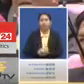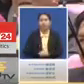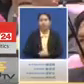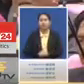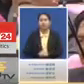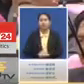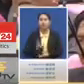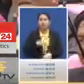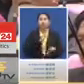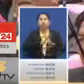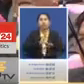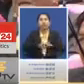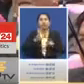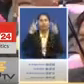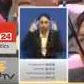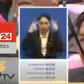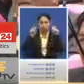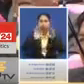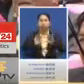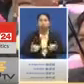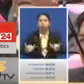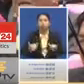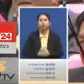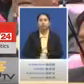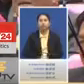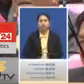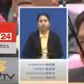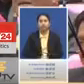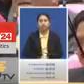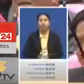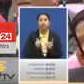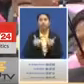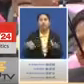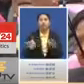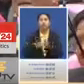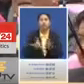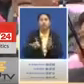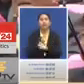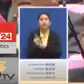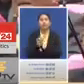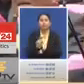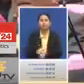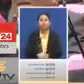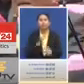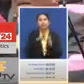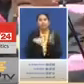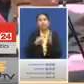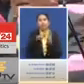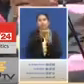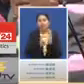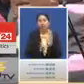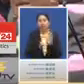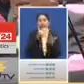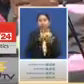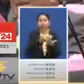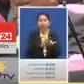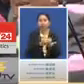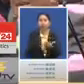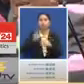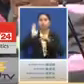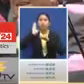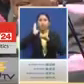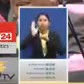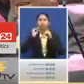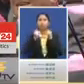ตือนเท่าที่จำเป็นท่านนายกท่านนั่นแหละท่านครับก็ท้ายที่สุดแล้วเนี่ยนโยบายที่ท่านได้นำเสนอต่อสภาอ